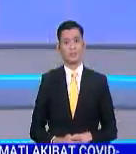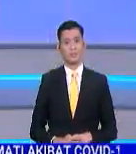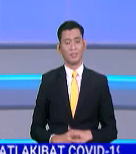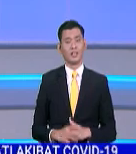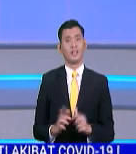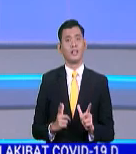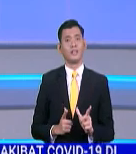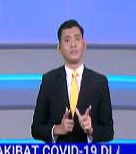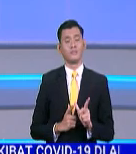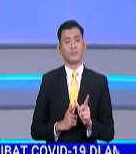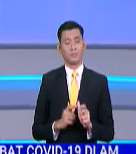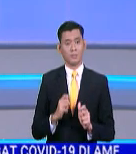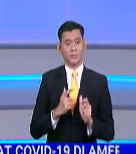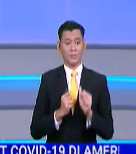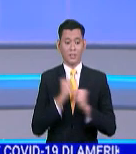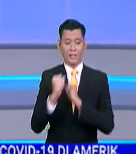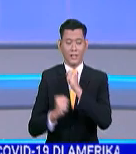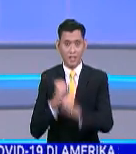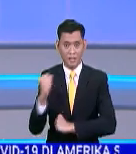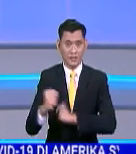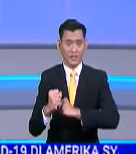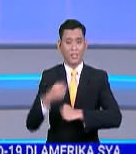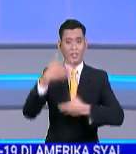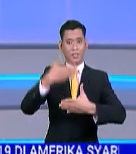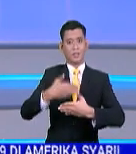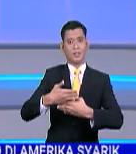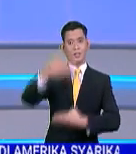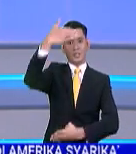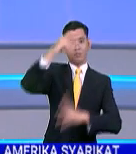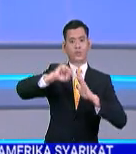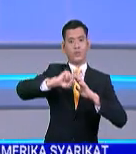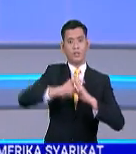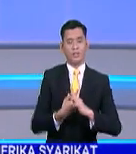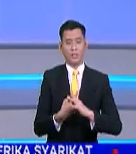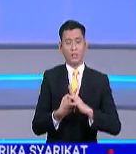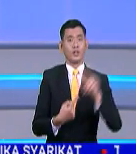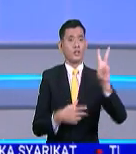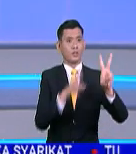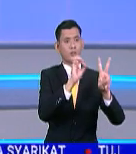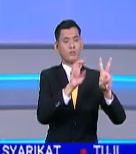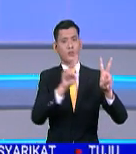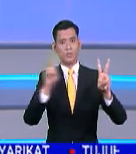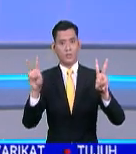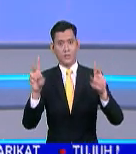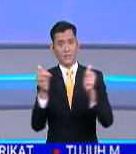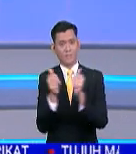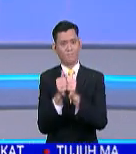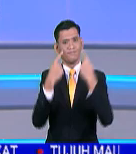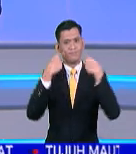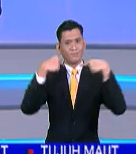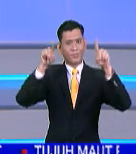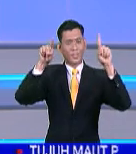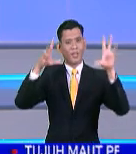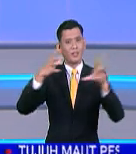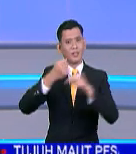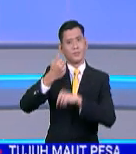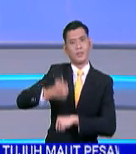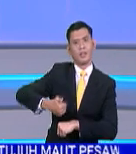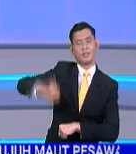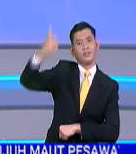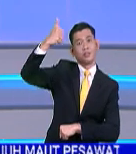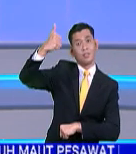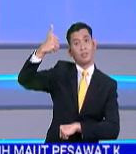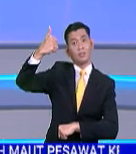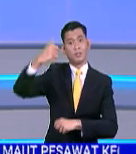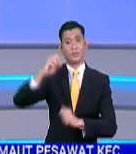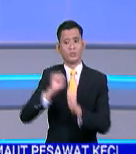Pelari Menara Negara Soh Wai Ching memulakan tahun 2022 dengan kejayaan mempertahankan gelaran juara bagi